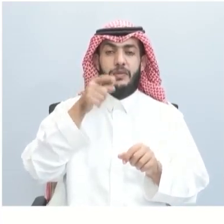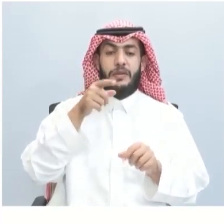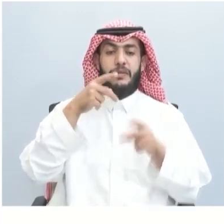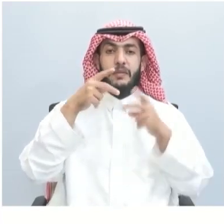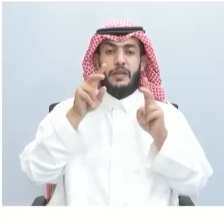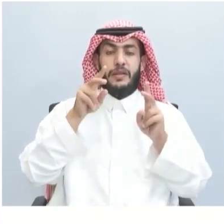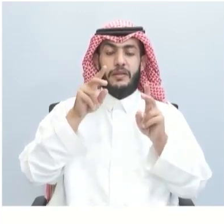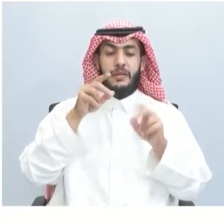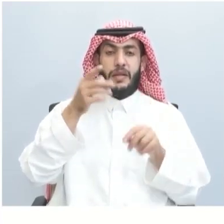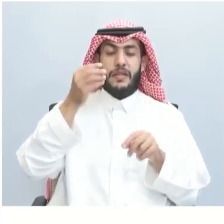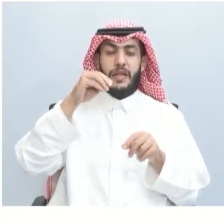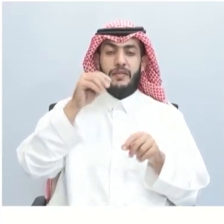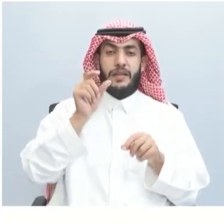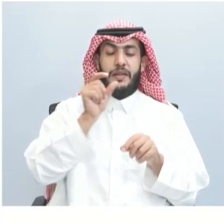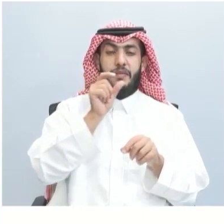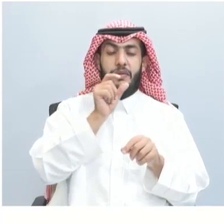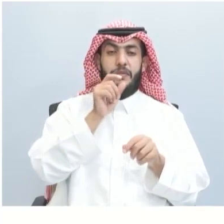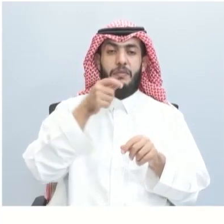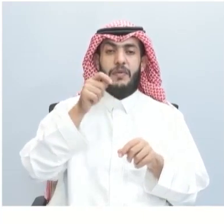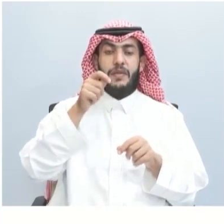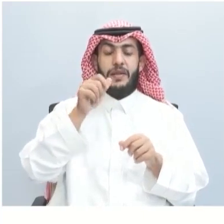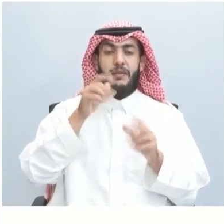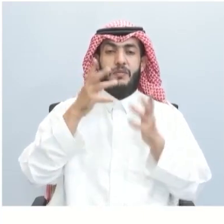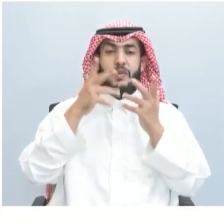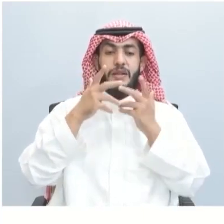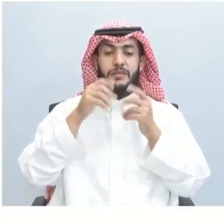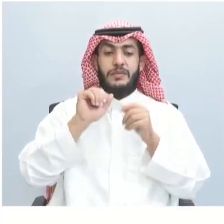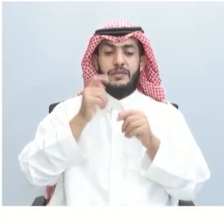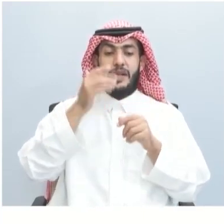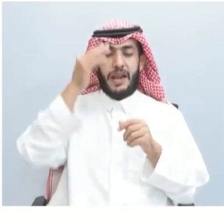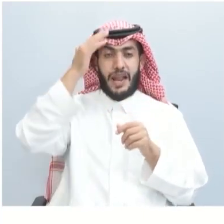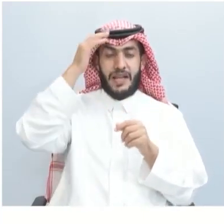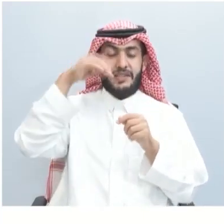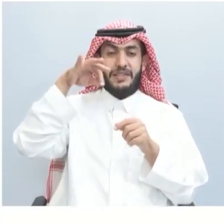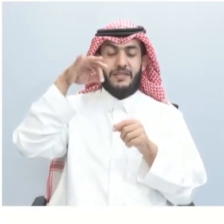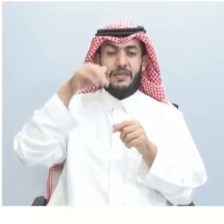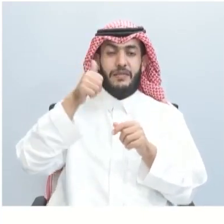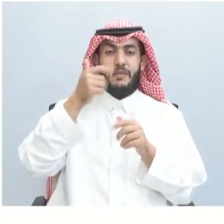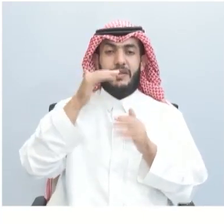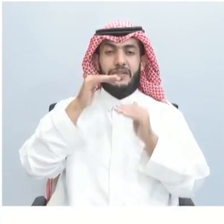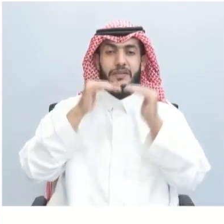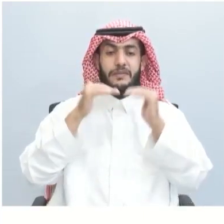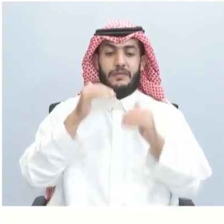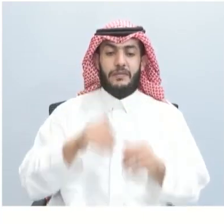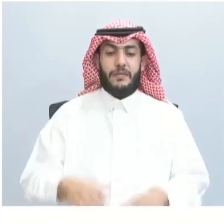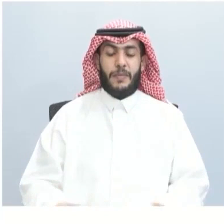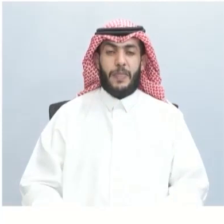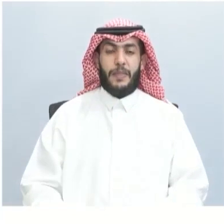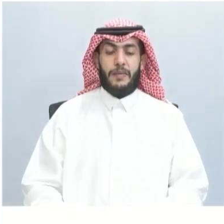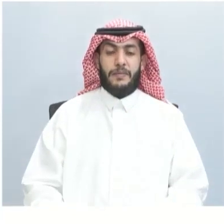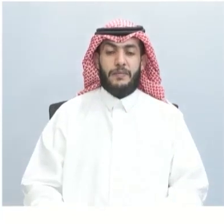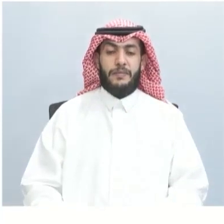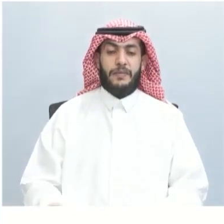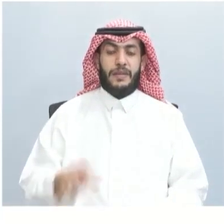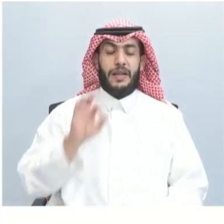البدايه مع اضافه الكلمات المفتاحيه المناسبه الى راس الصفحه هدر قدر الامكان اذا اول تقنيه من